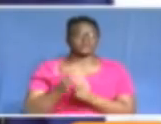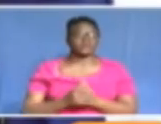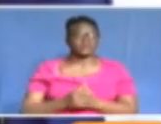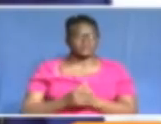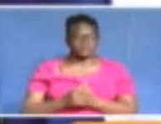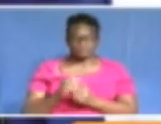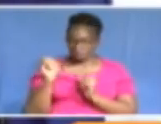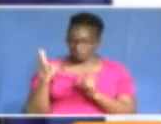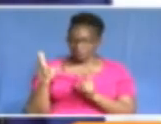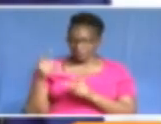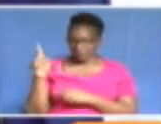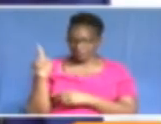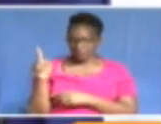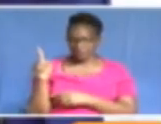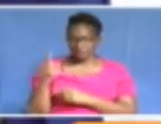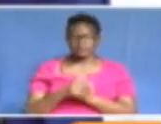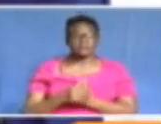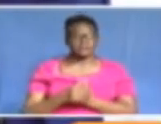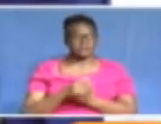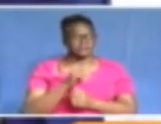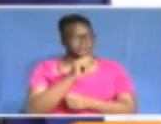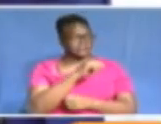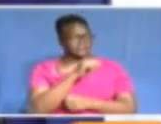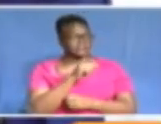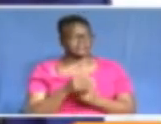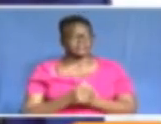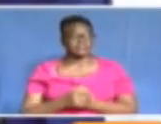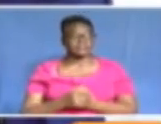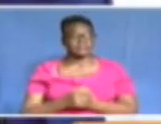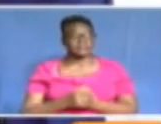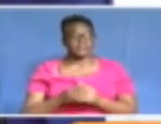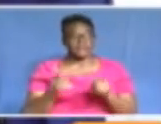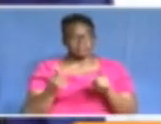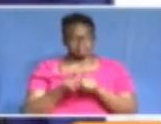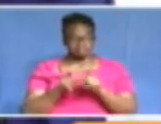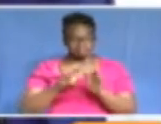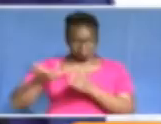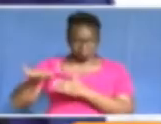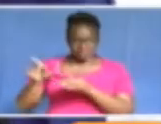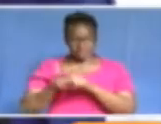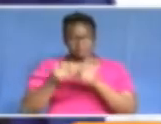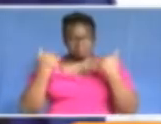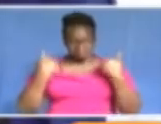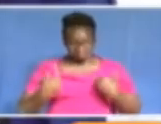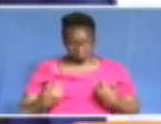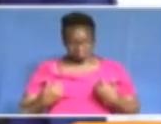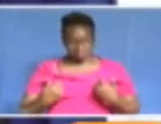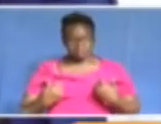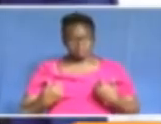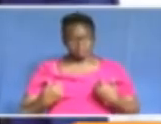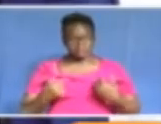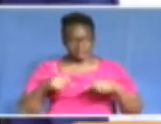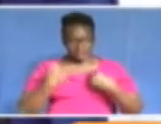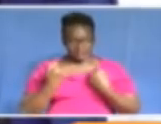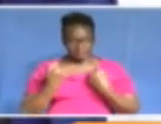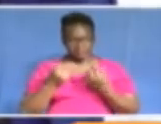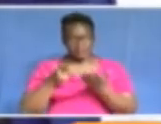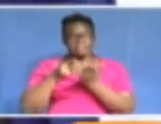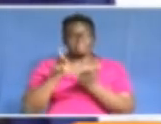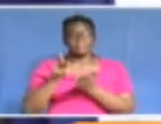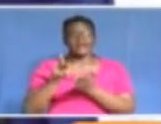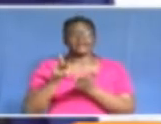Sinamna hiyo? Yes. Eh. Na mimi kama mtu yake ya mkono pia nanunua